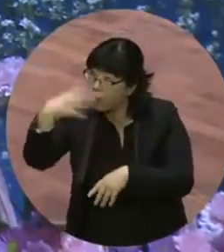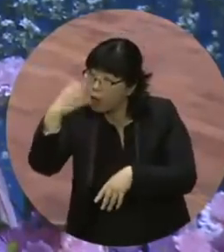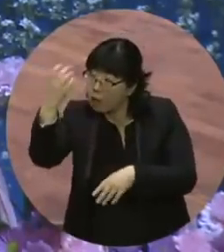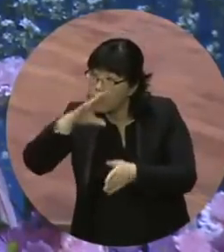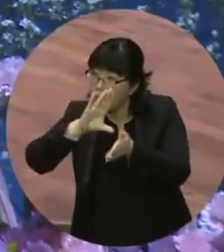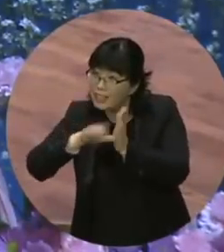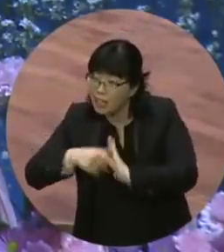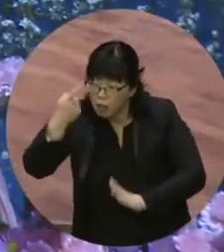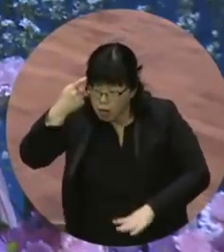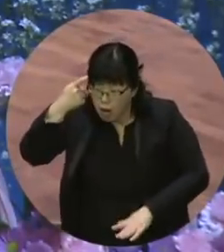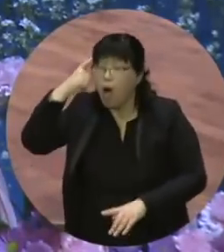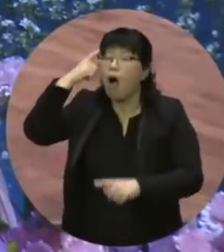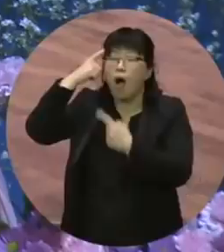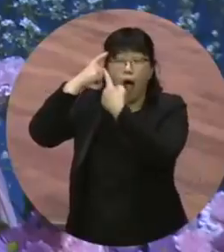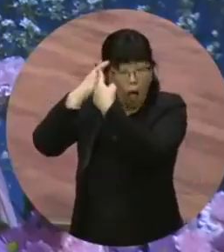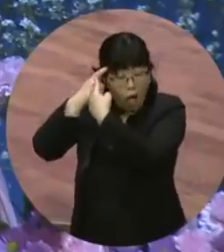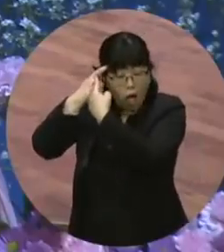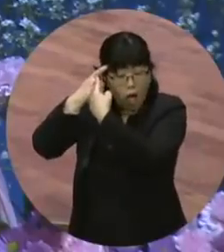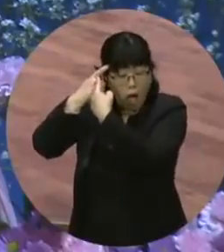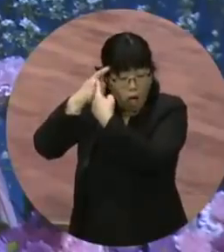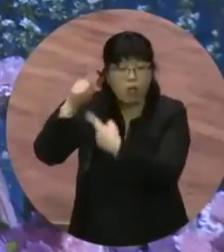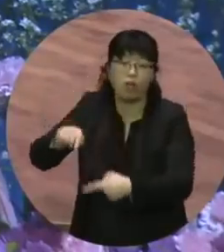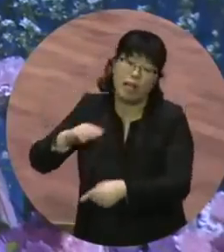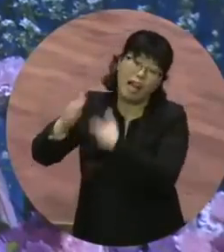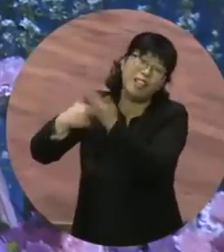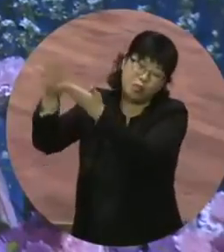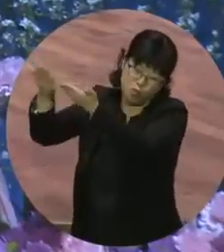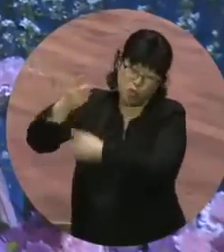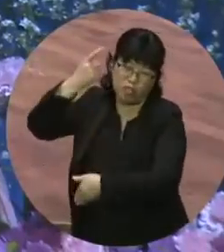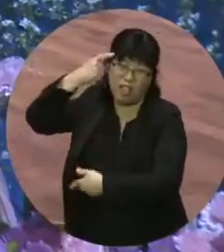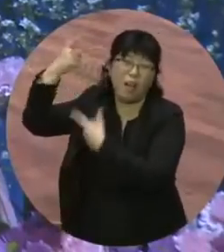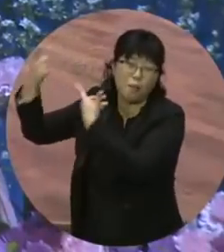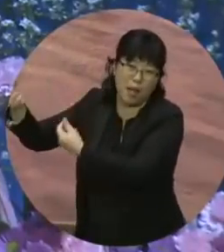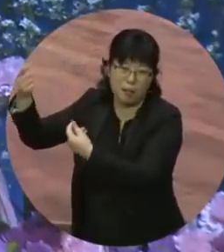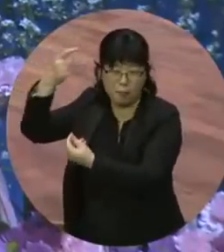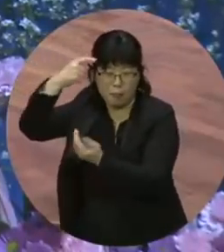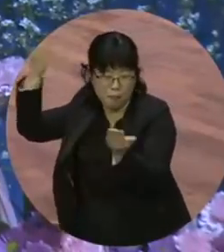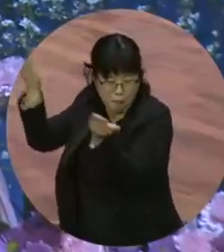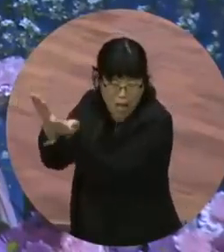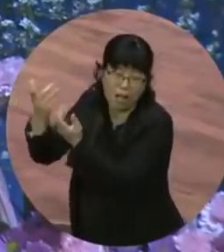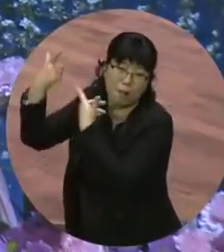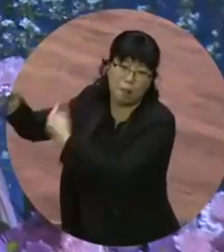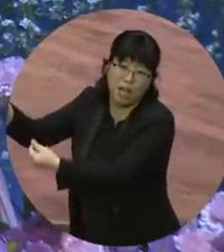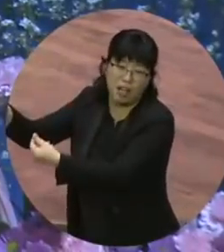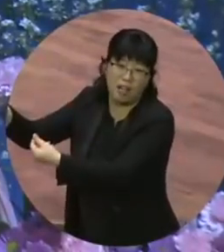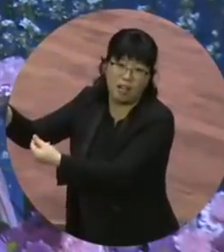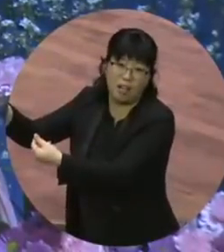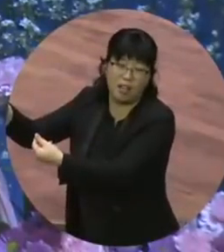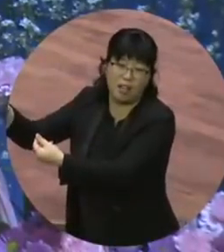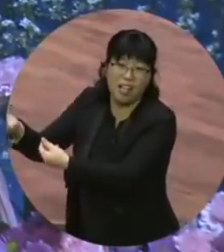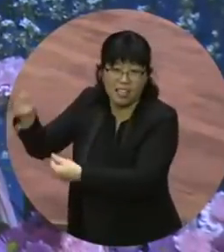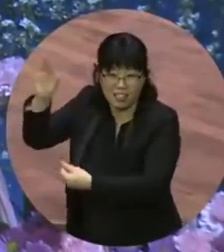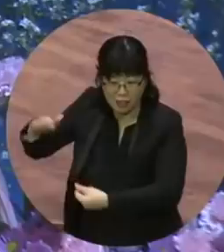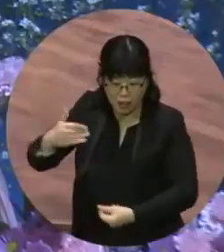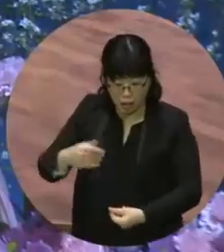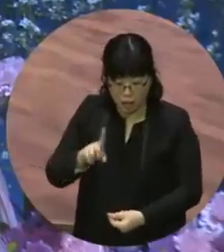그것이 응답이에요. 말씀을 들을 때 딱 깨닫게 되는 그게 응답이라고. 그걸 자꾸